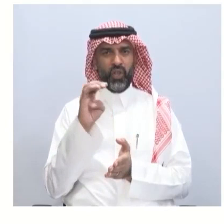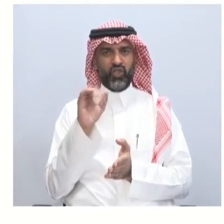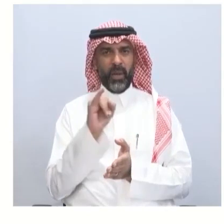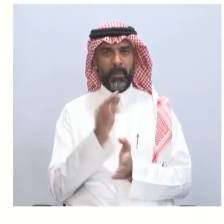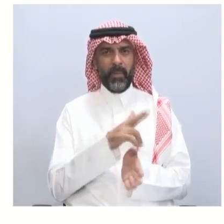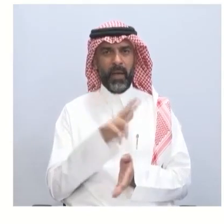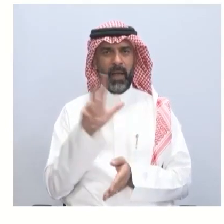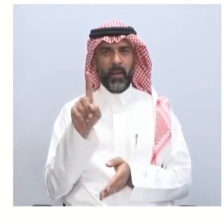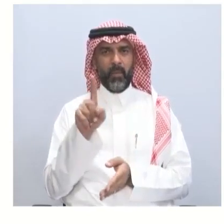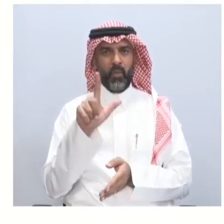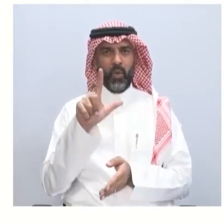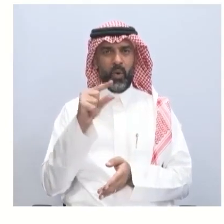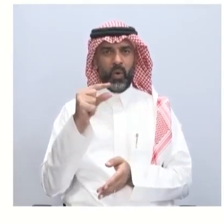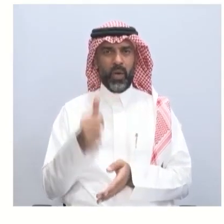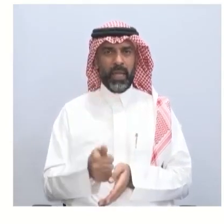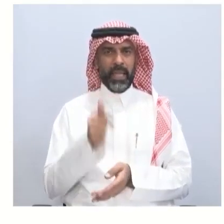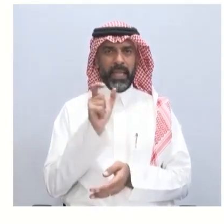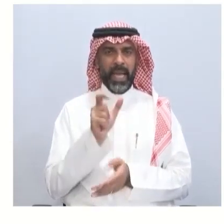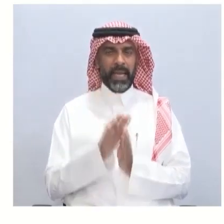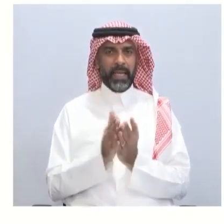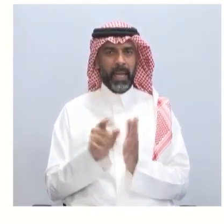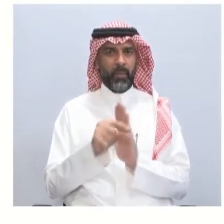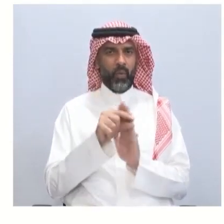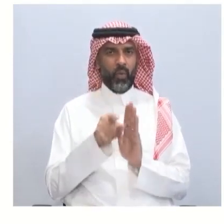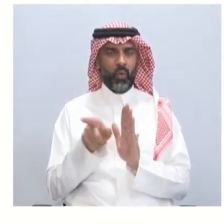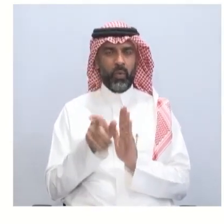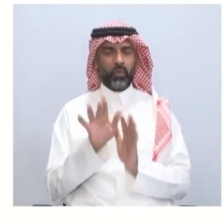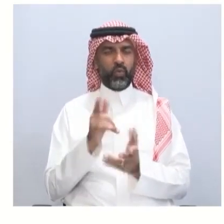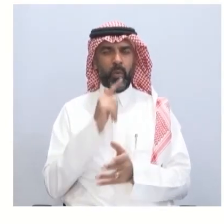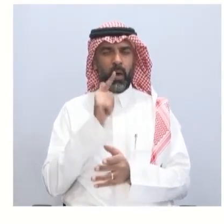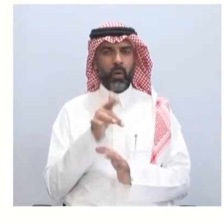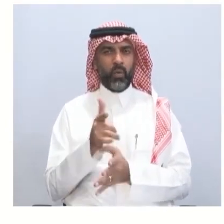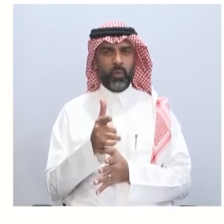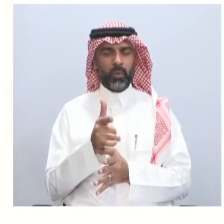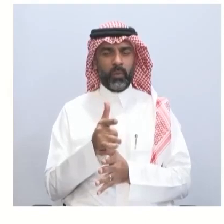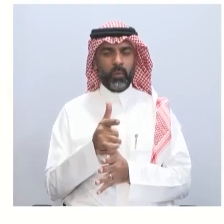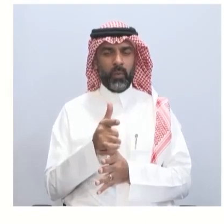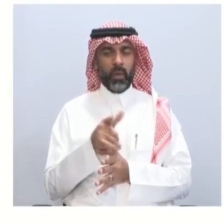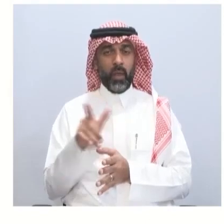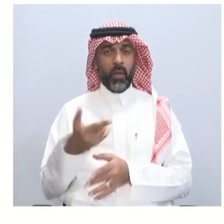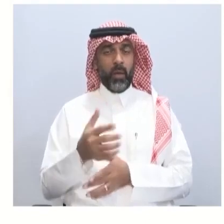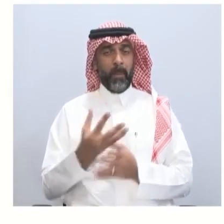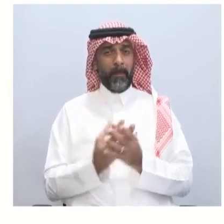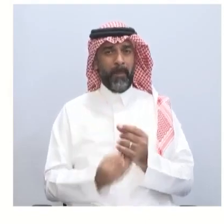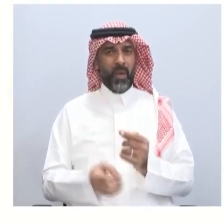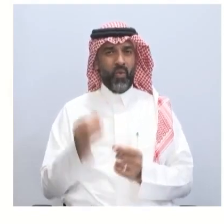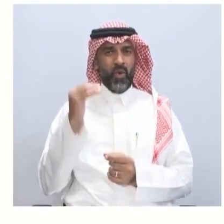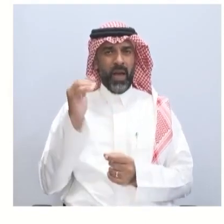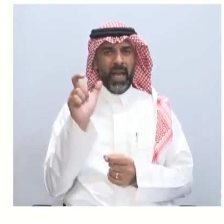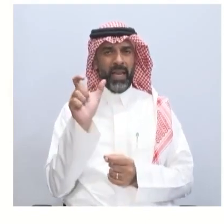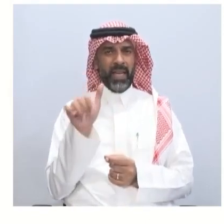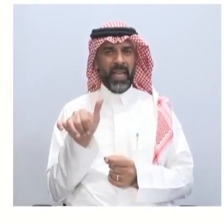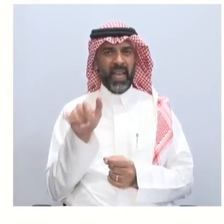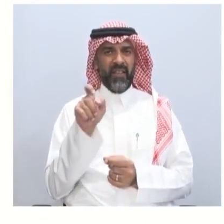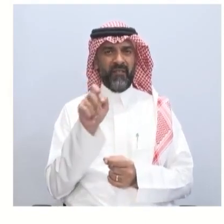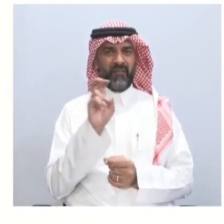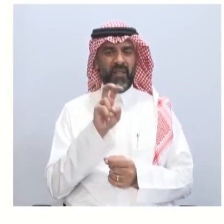عن ابي عبيده معمر بن المثنى حيث قال خرجت ممتازين بنو حنيفه بن